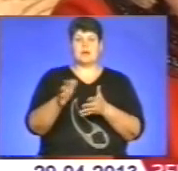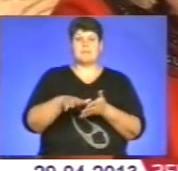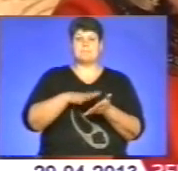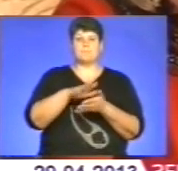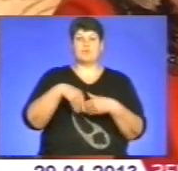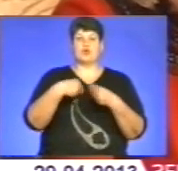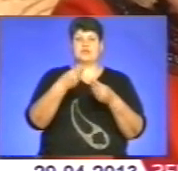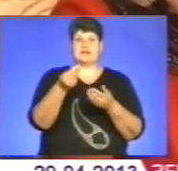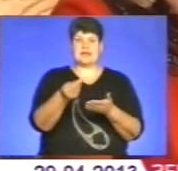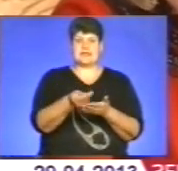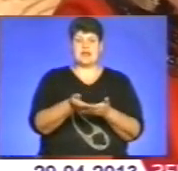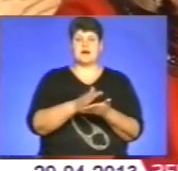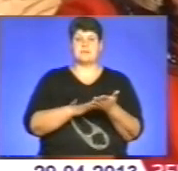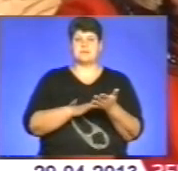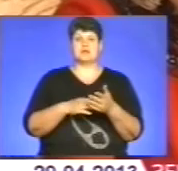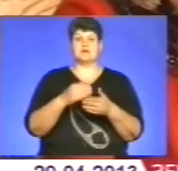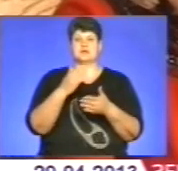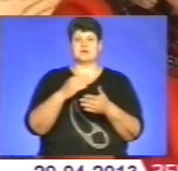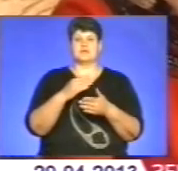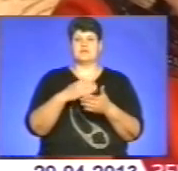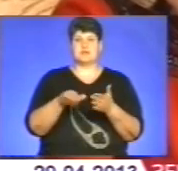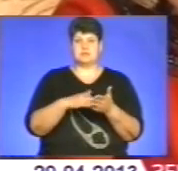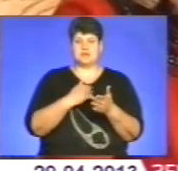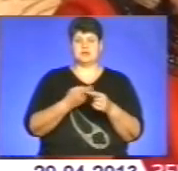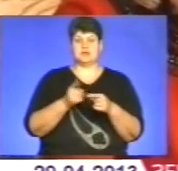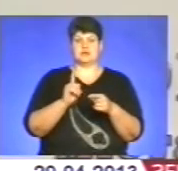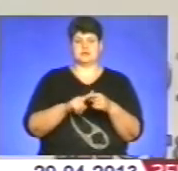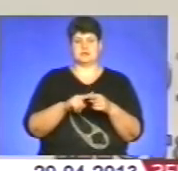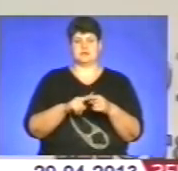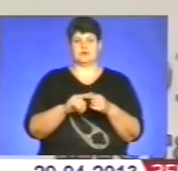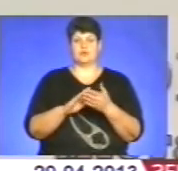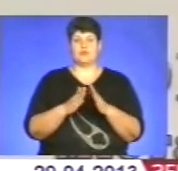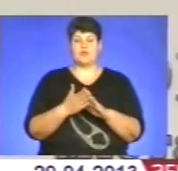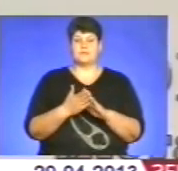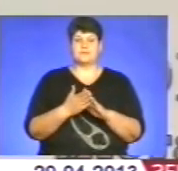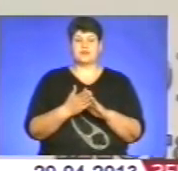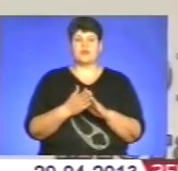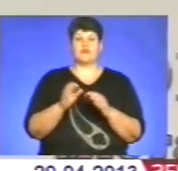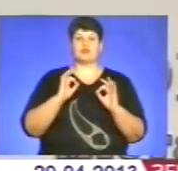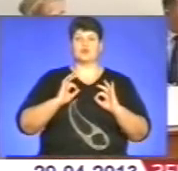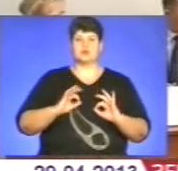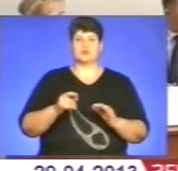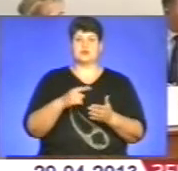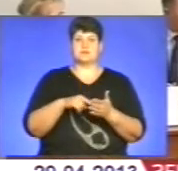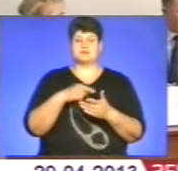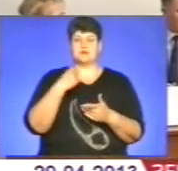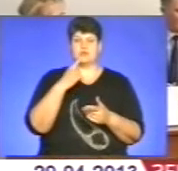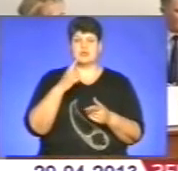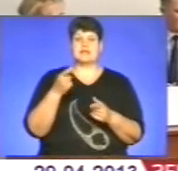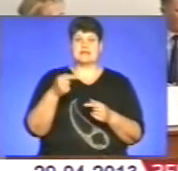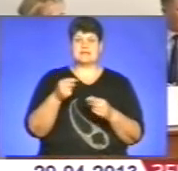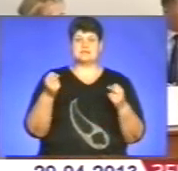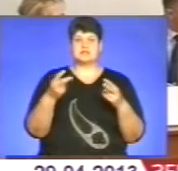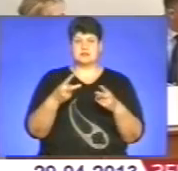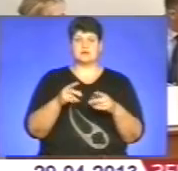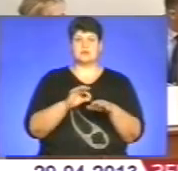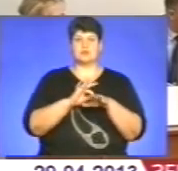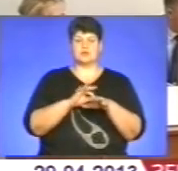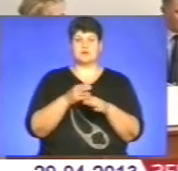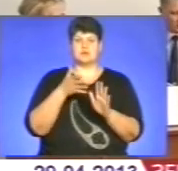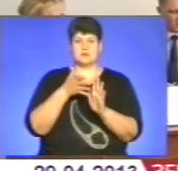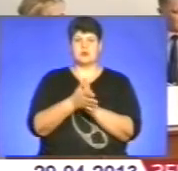раду з приводу скасування вказаних містобудівних умов та обмежень. У прокуратурі міста запевнили, їх фахівці діють прозоро і